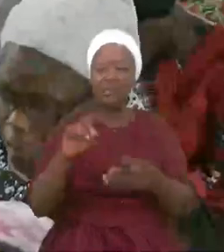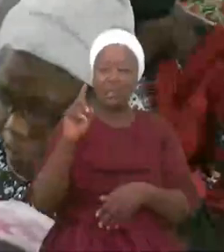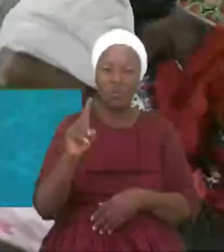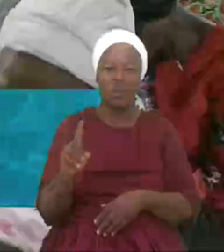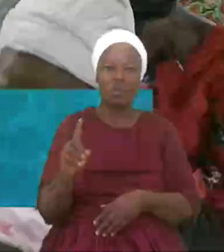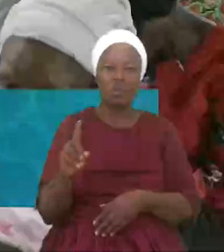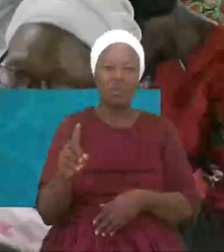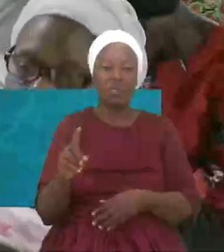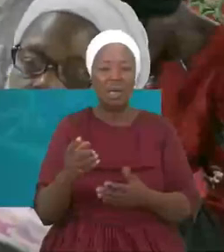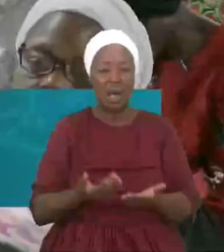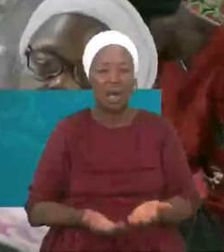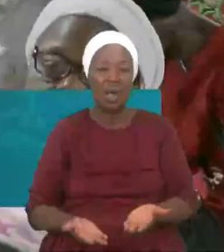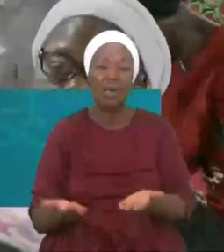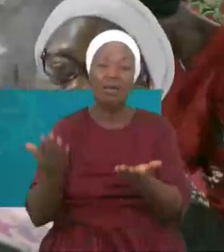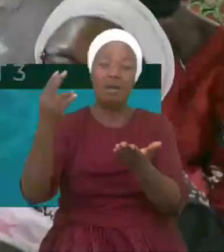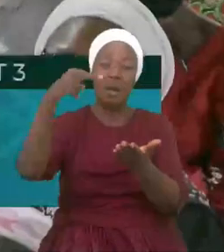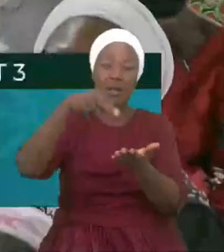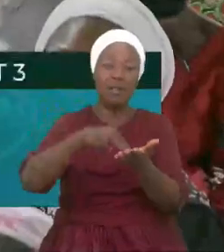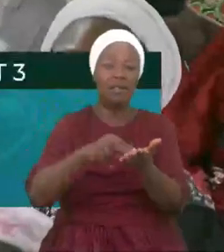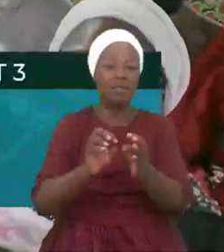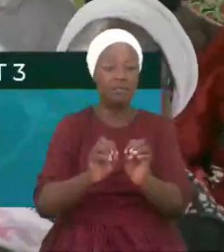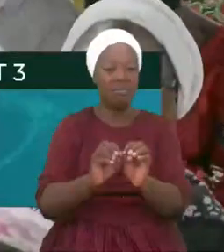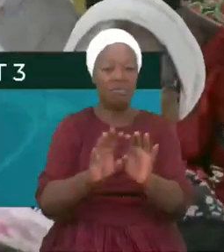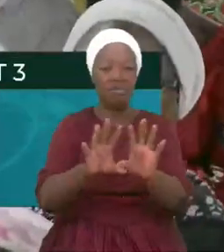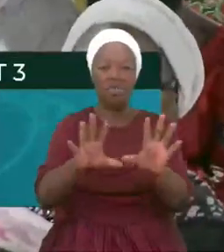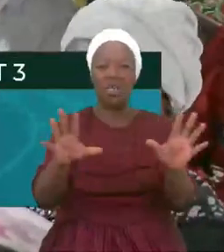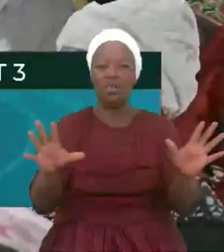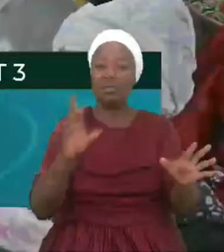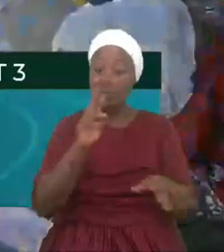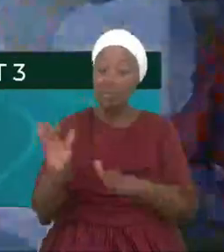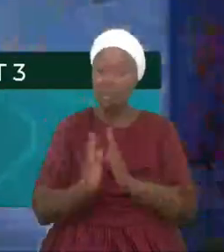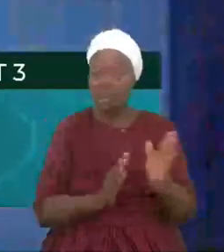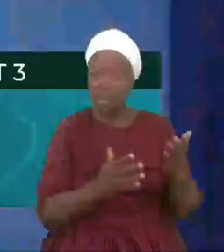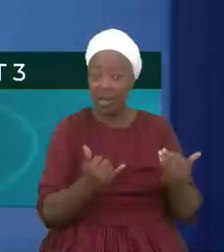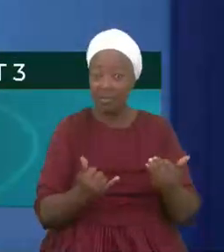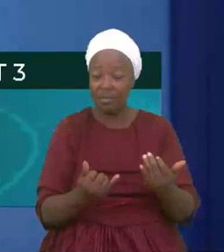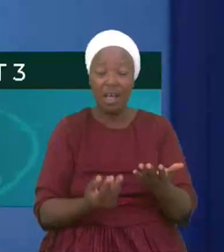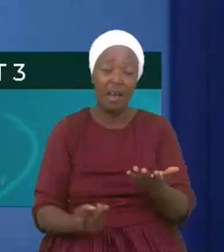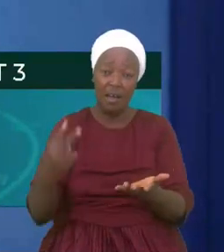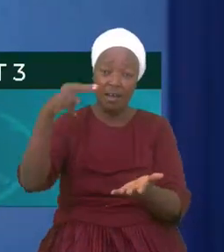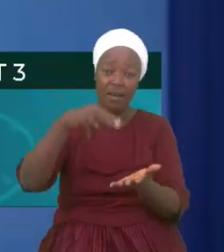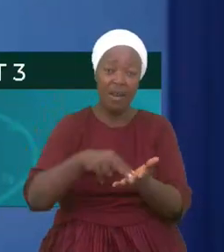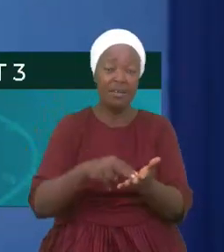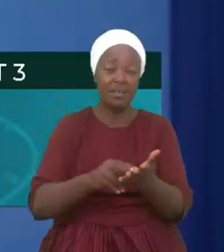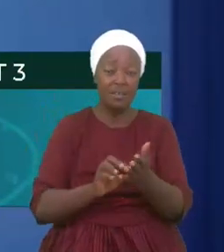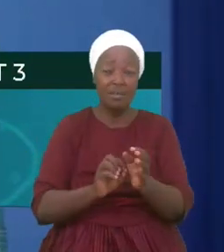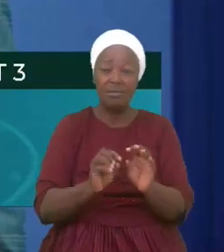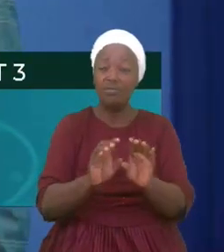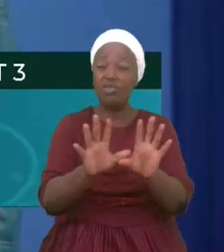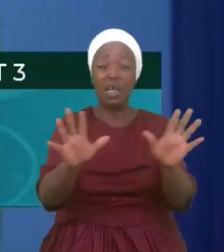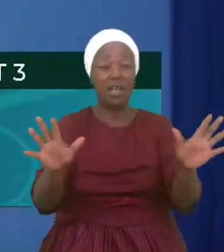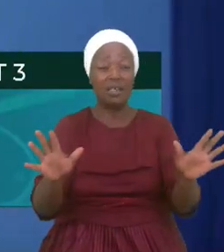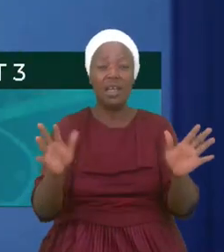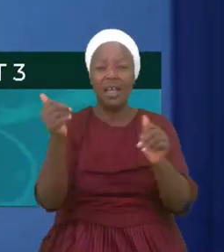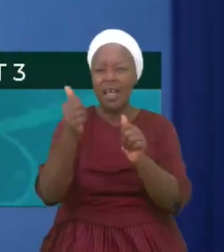60 nous les avons le verset 1 lève-toi soit éclairé est-ce que vous êtes prêts